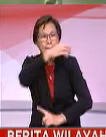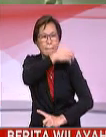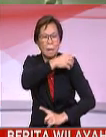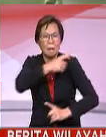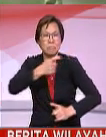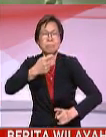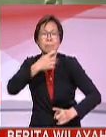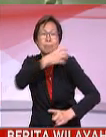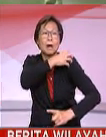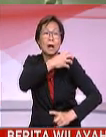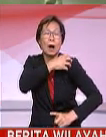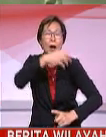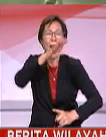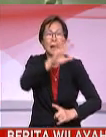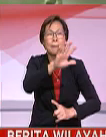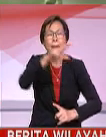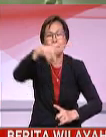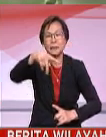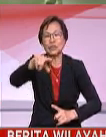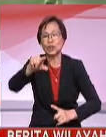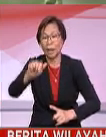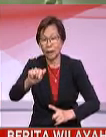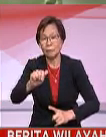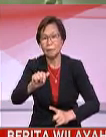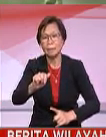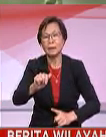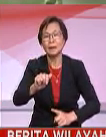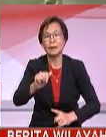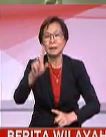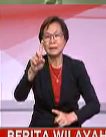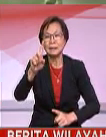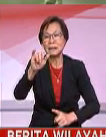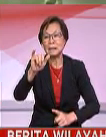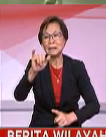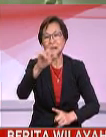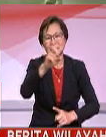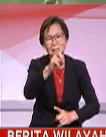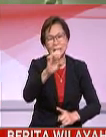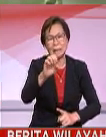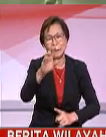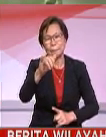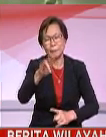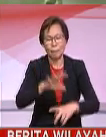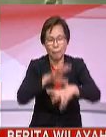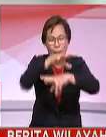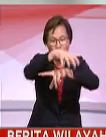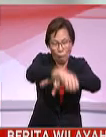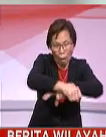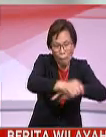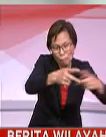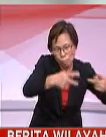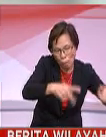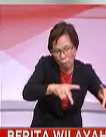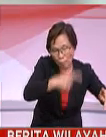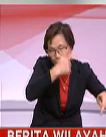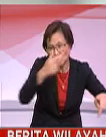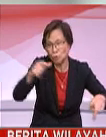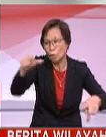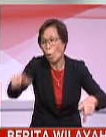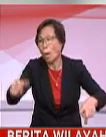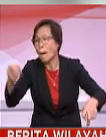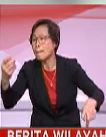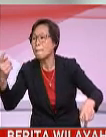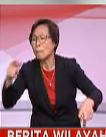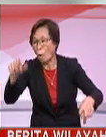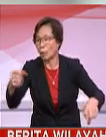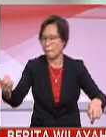pemerintah Batalion 5 PGA, Superintendent Dimin Awang memberitahu serbuan dijalankan di premis berkenaan hasil maklumat awam.